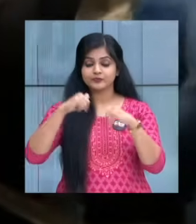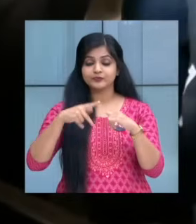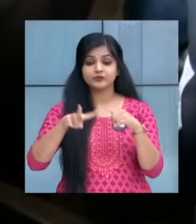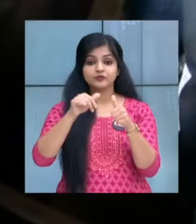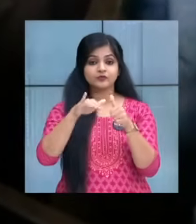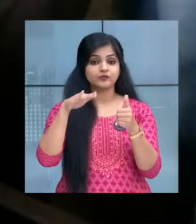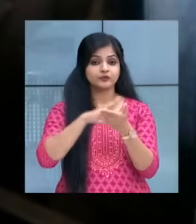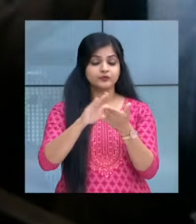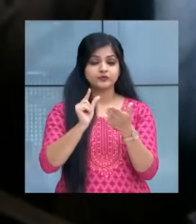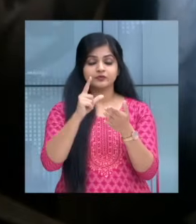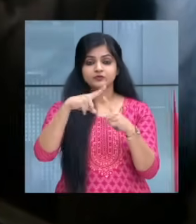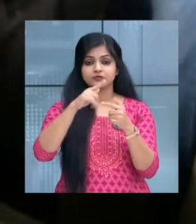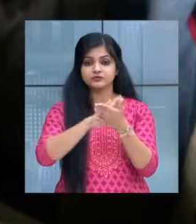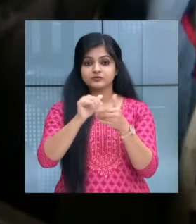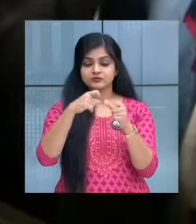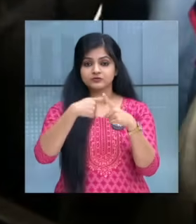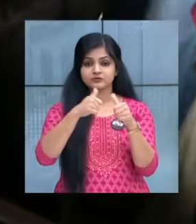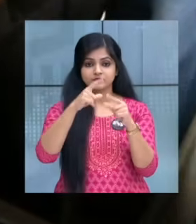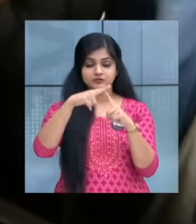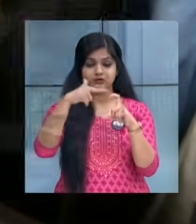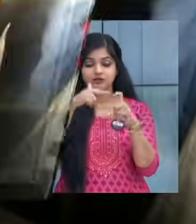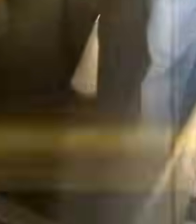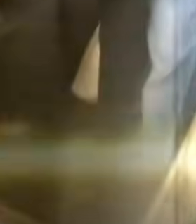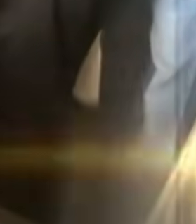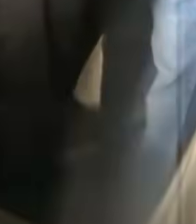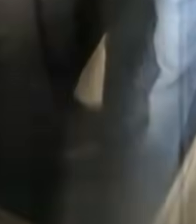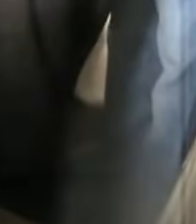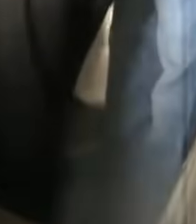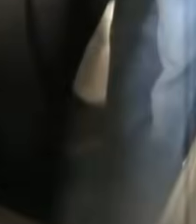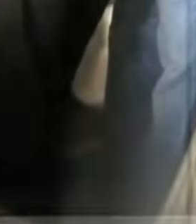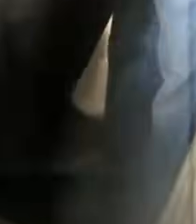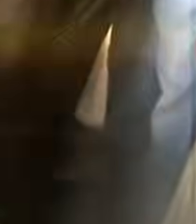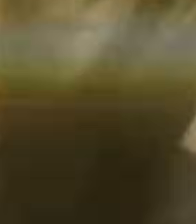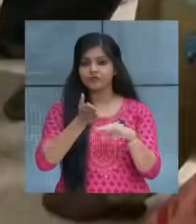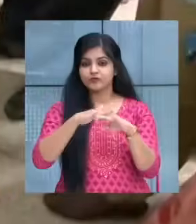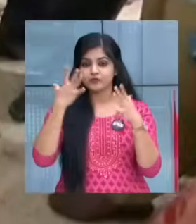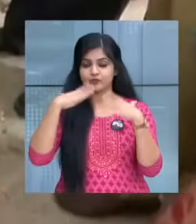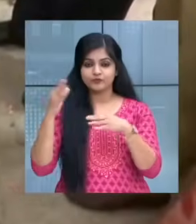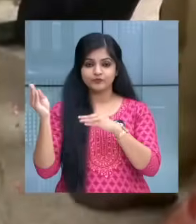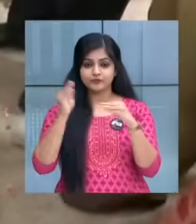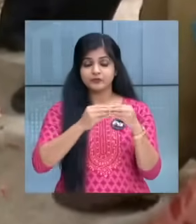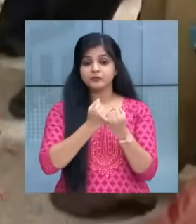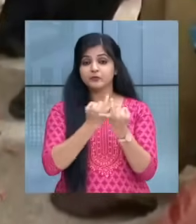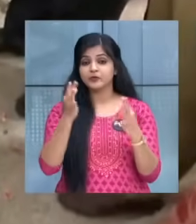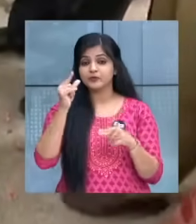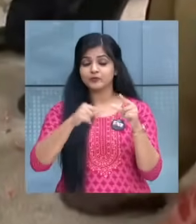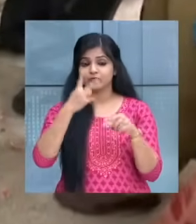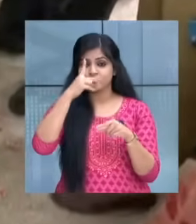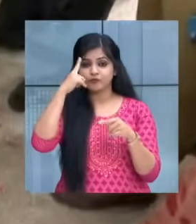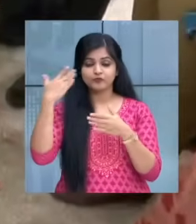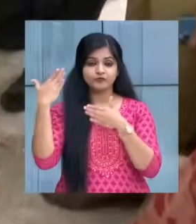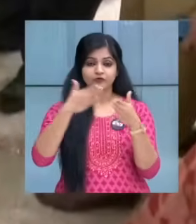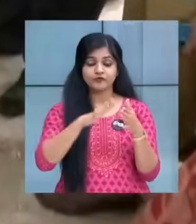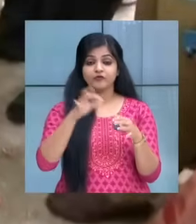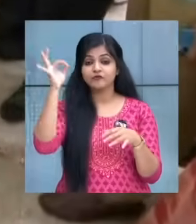വസതിയിൽ ഇന്നലെ മരിച്ച ആശുപത്രിയിൽ നിന്ന് ഭൗതികദേഹം എത്തിച്ചത്. അവിടെയും ഒരുപാട് ആളുകൾ അദ്ദേഹത്തെ കാണാൻ എത്തിയിരുന്നു. കൂടുതലും